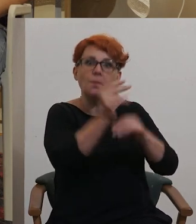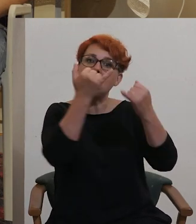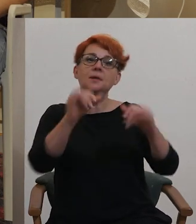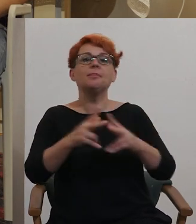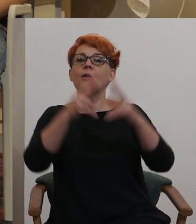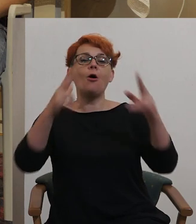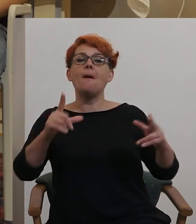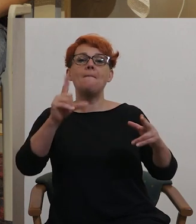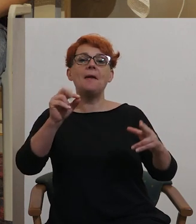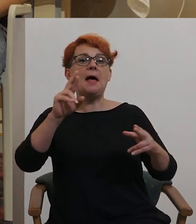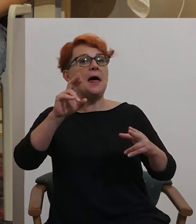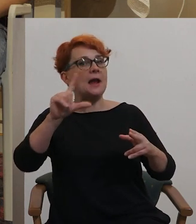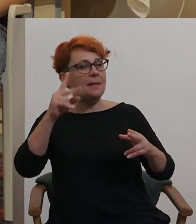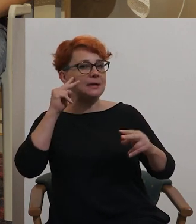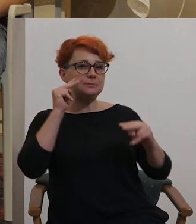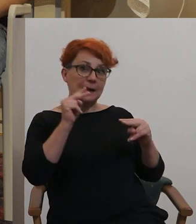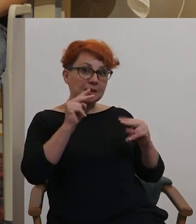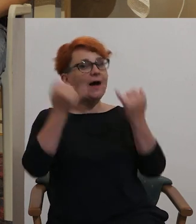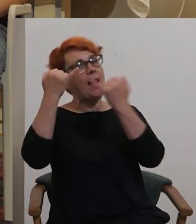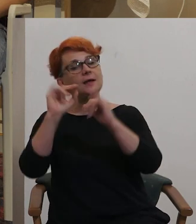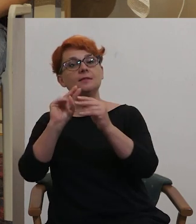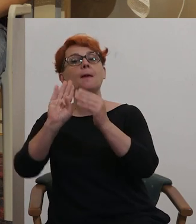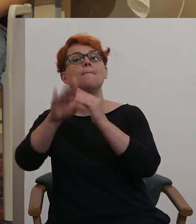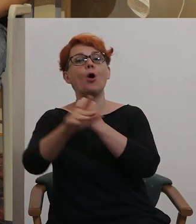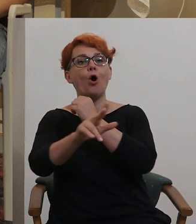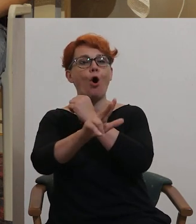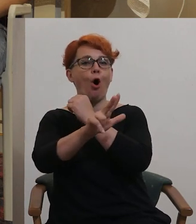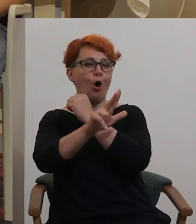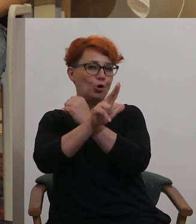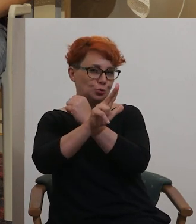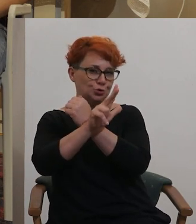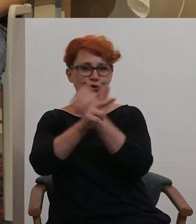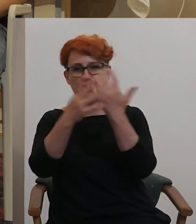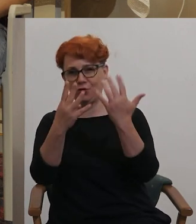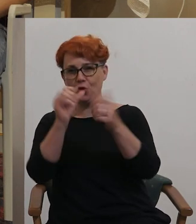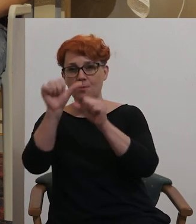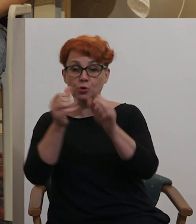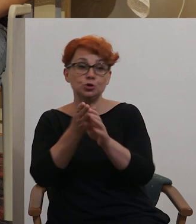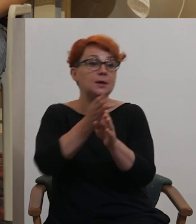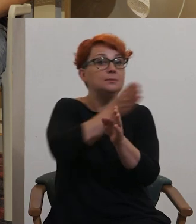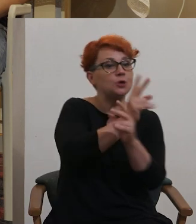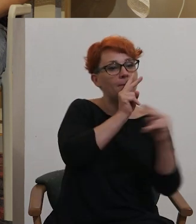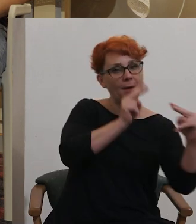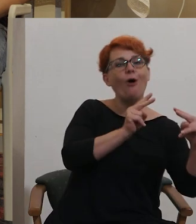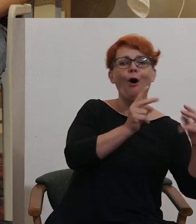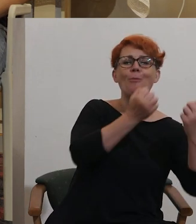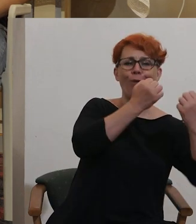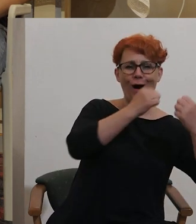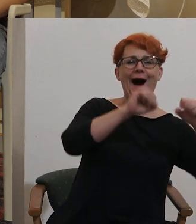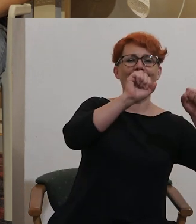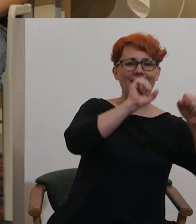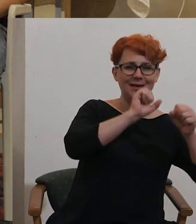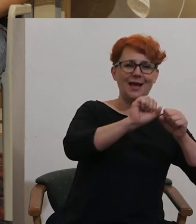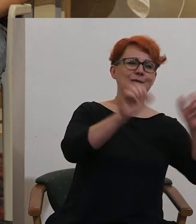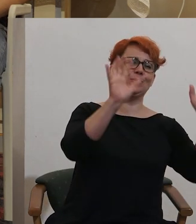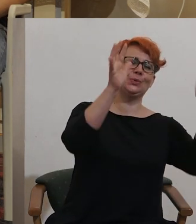PRL-u, a zupełnie inne po 89 roku, czyli tak w skrócie przed 89 oni byli bohaterami,